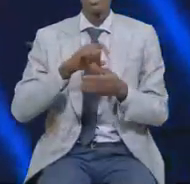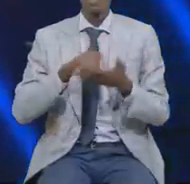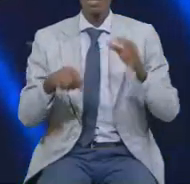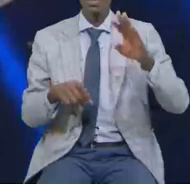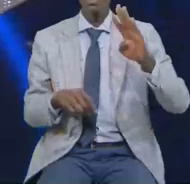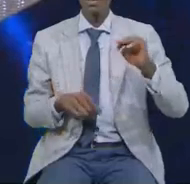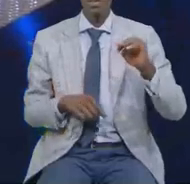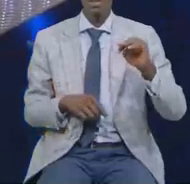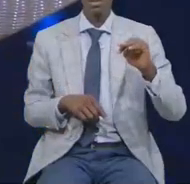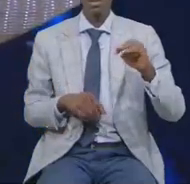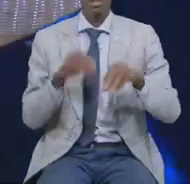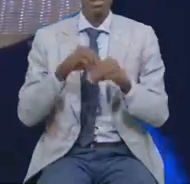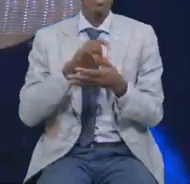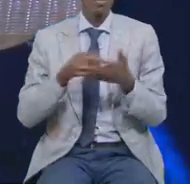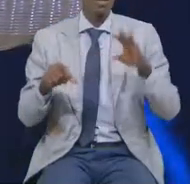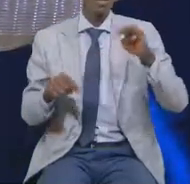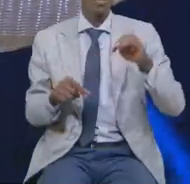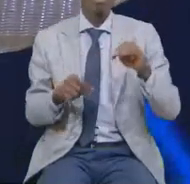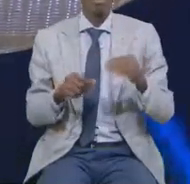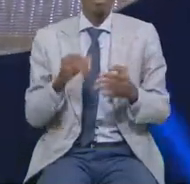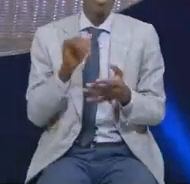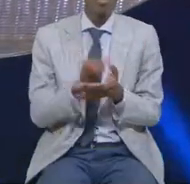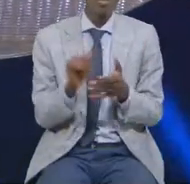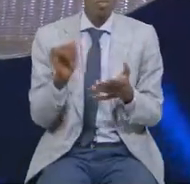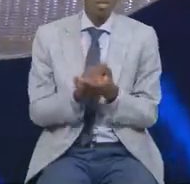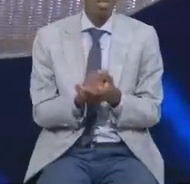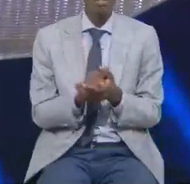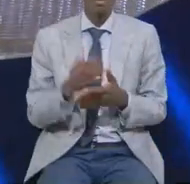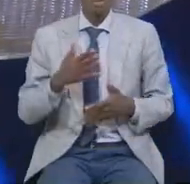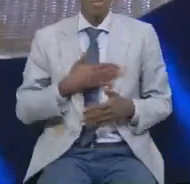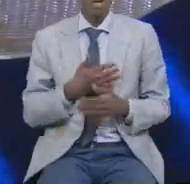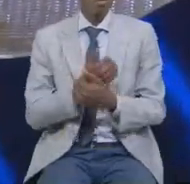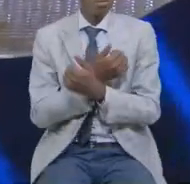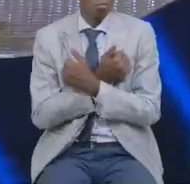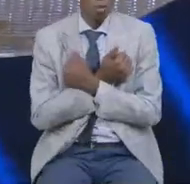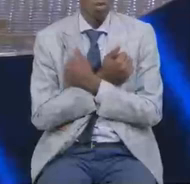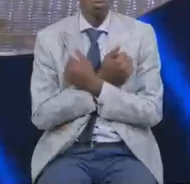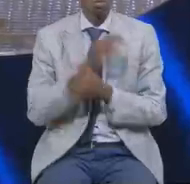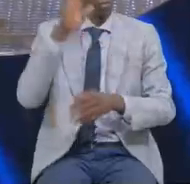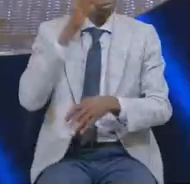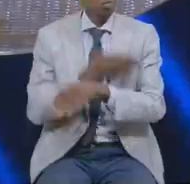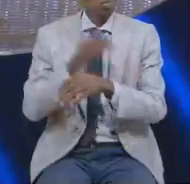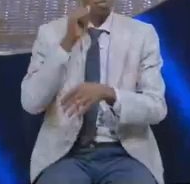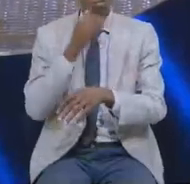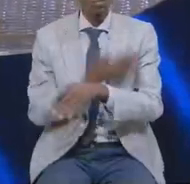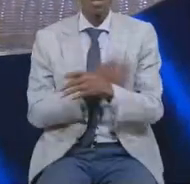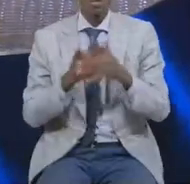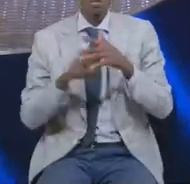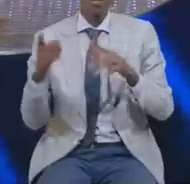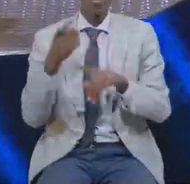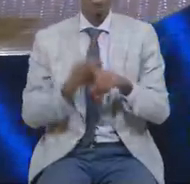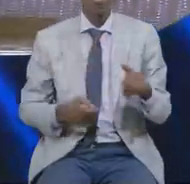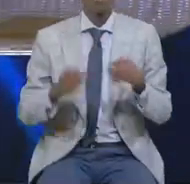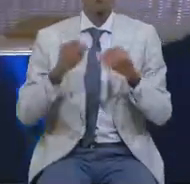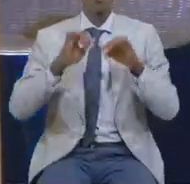dit, c'est pourquoi mes bien-aimés, fuyez l'idolâtrie. Vous savez, quelle